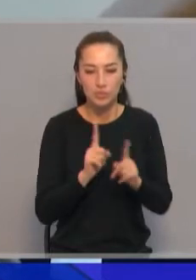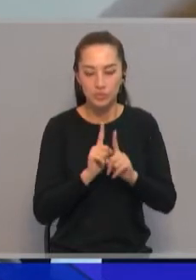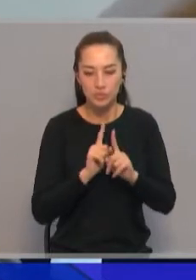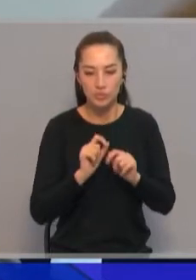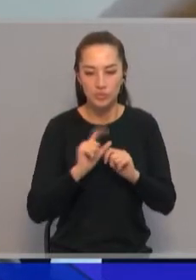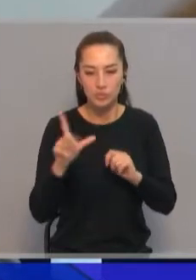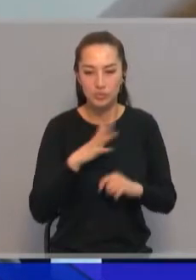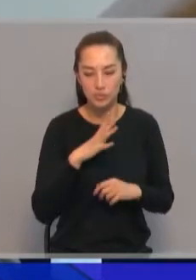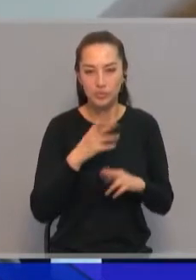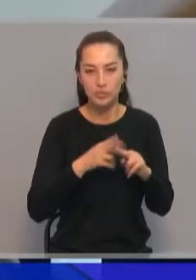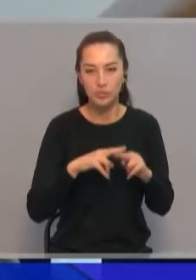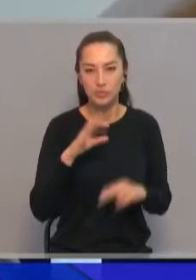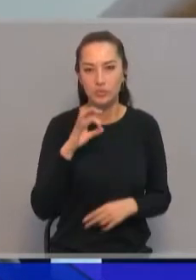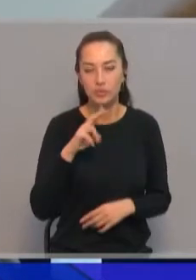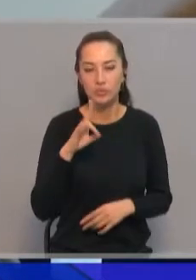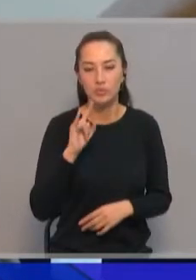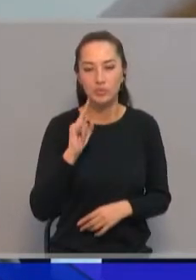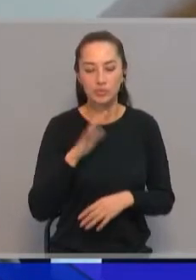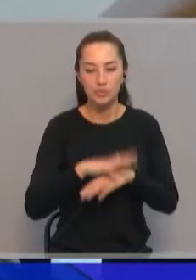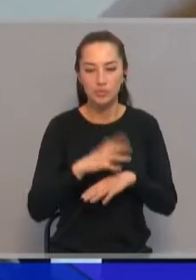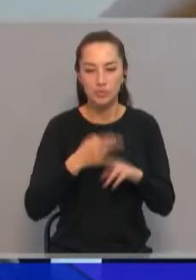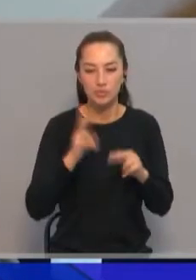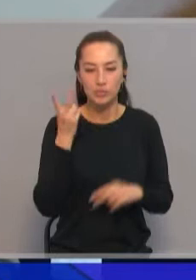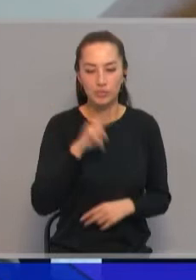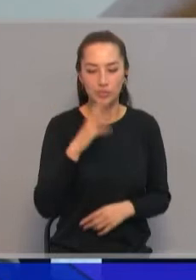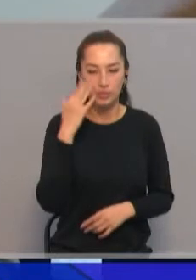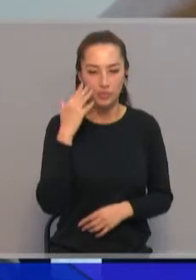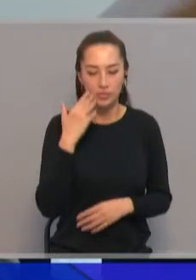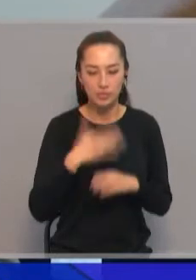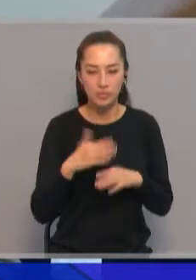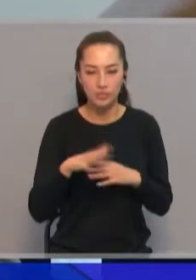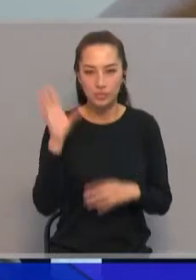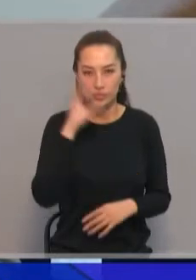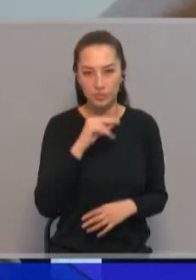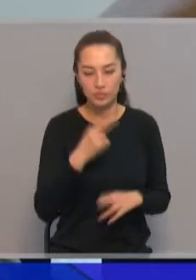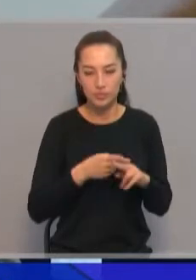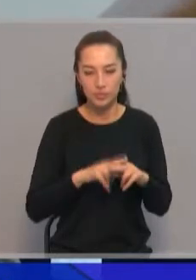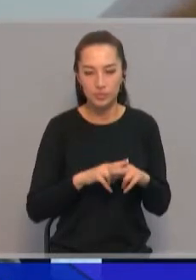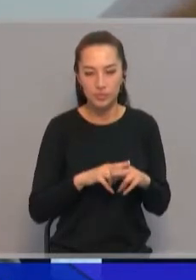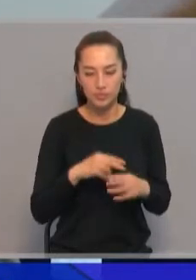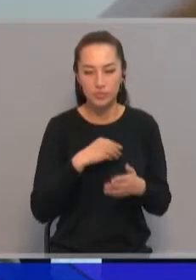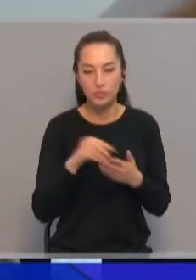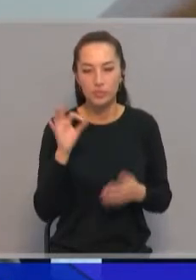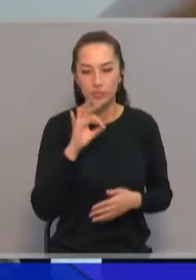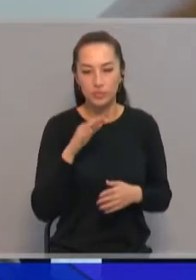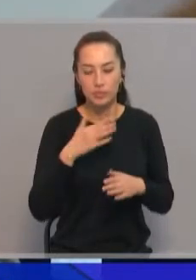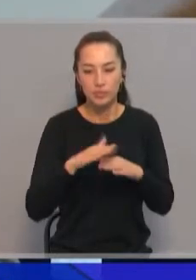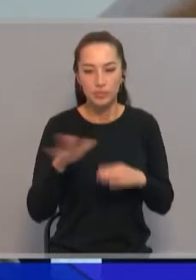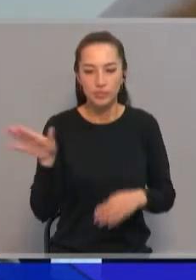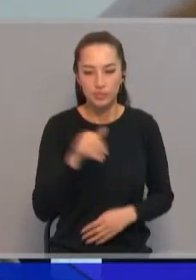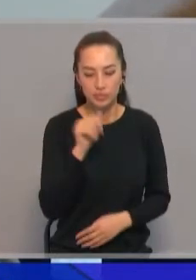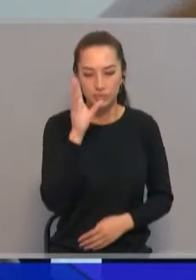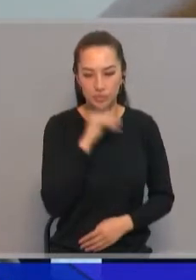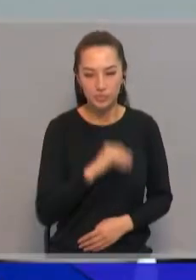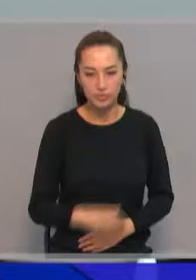Бұл клиенттерге отбасы банкінен екі жеңілдетілген несие алу арқылы алғашқы жарна және баспана сатып алу үшін несие алуға мүмкіндік